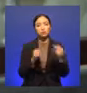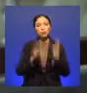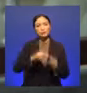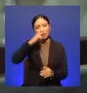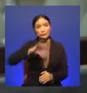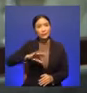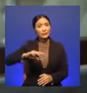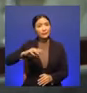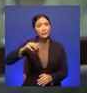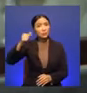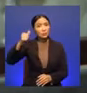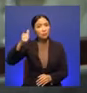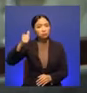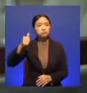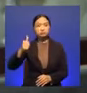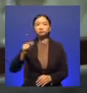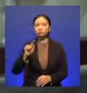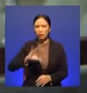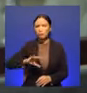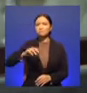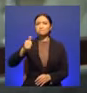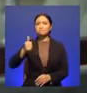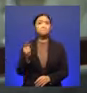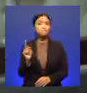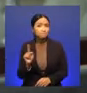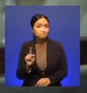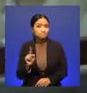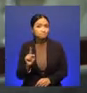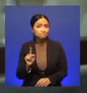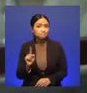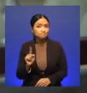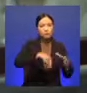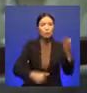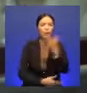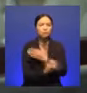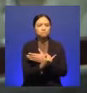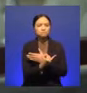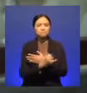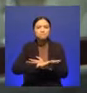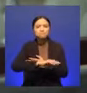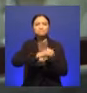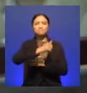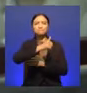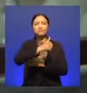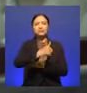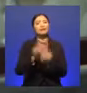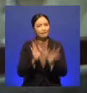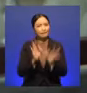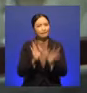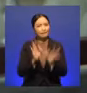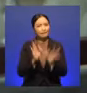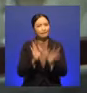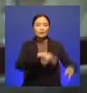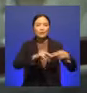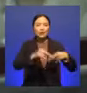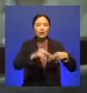านั้นแต่ในค่าเฉลี่ยนั้นที่ดีขึ้นเนี่ยในคนกลุ่มที่ด้อยโอกาสกว่านะครับเราจำเป็นต้องดูแลเป็นพิเ